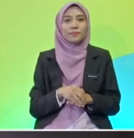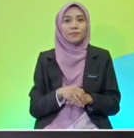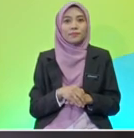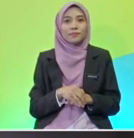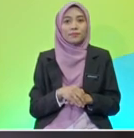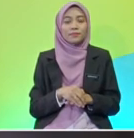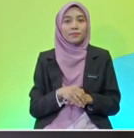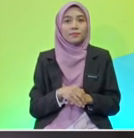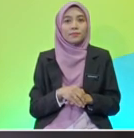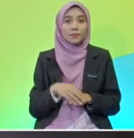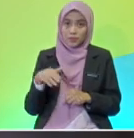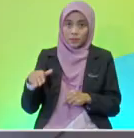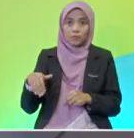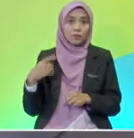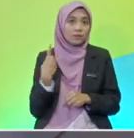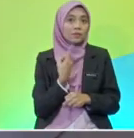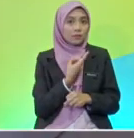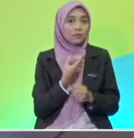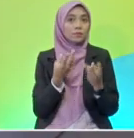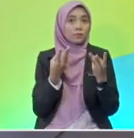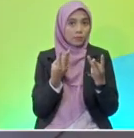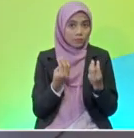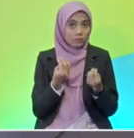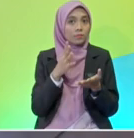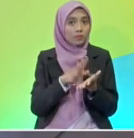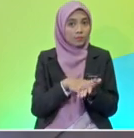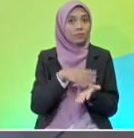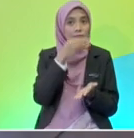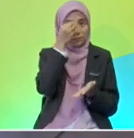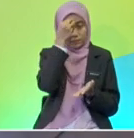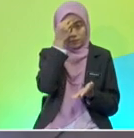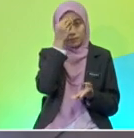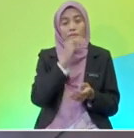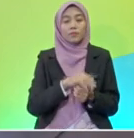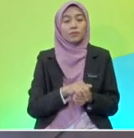kita Sebelum kita belajar bagi populehan bacanya aja